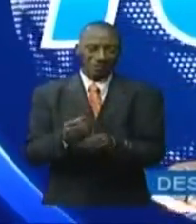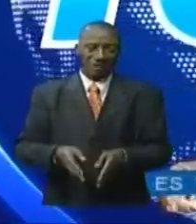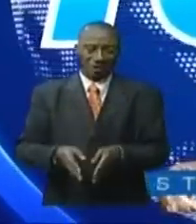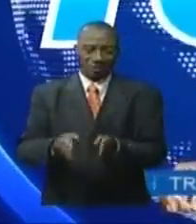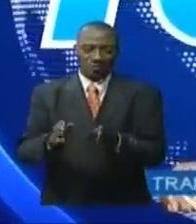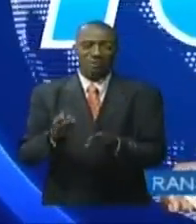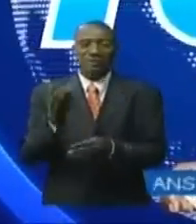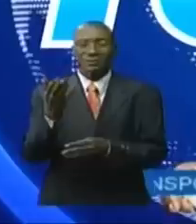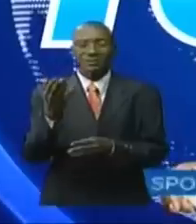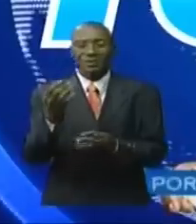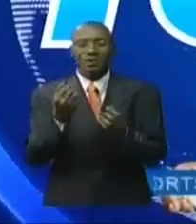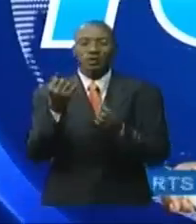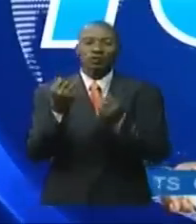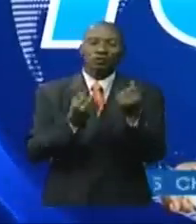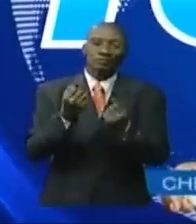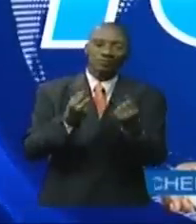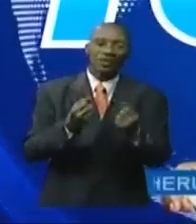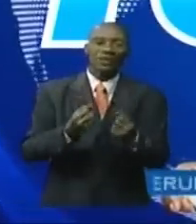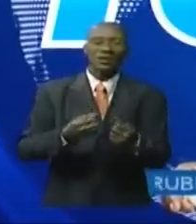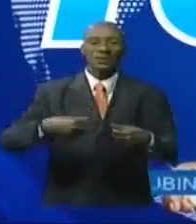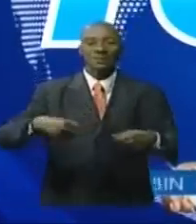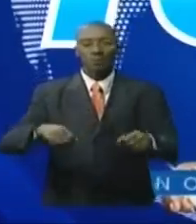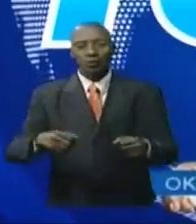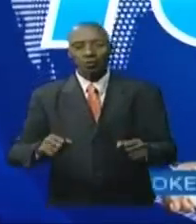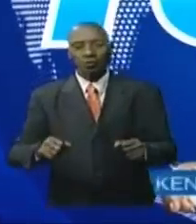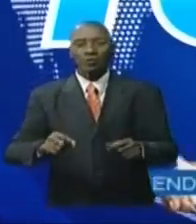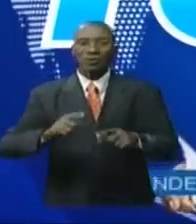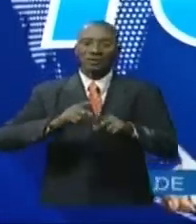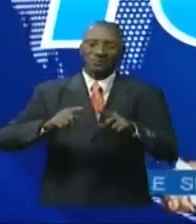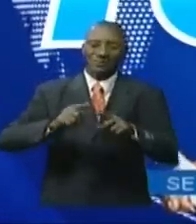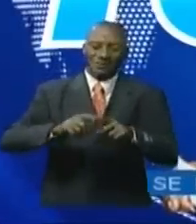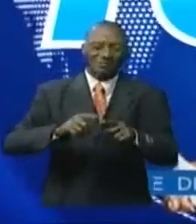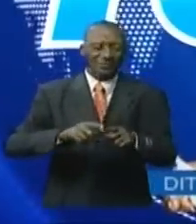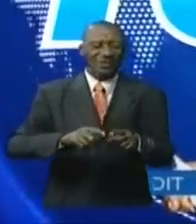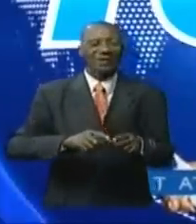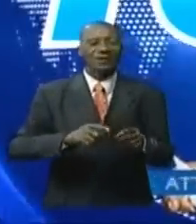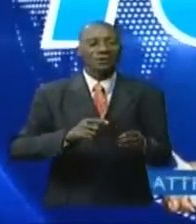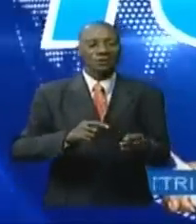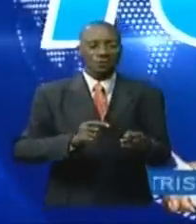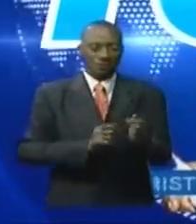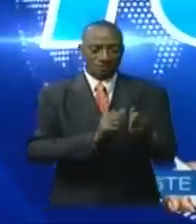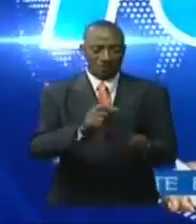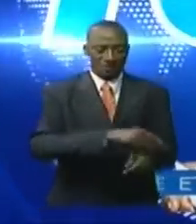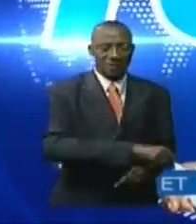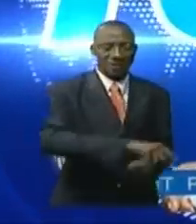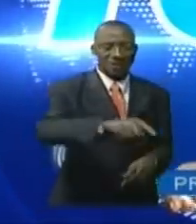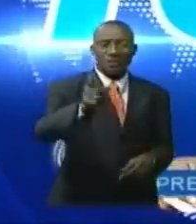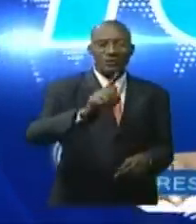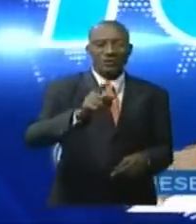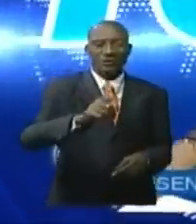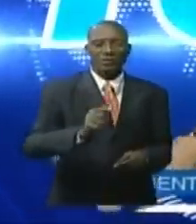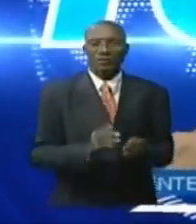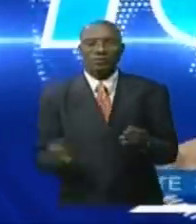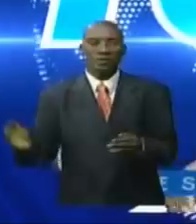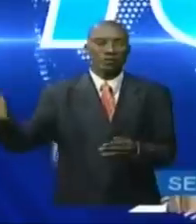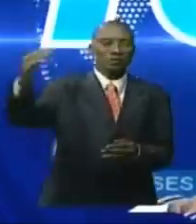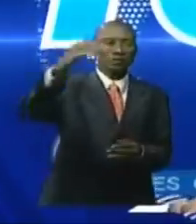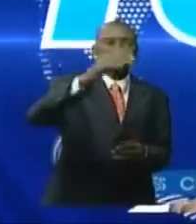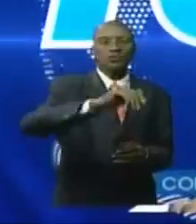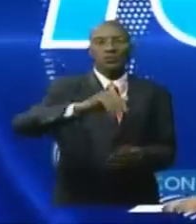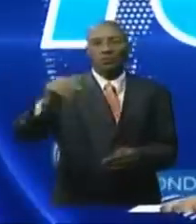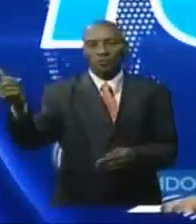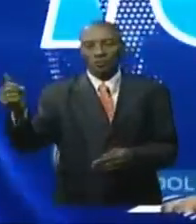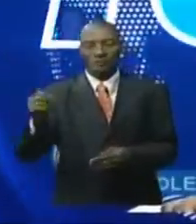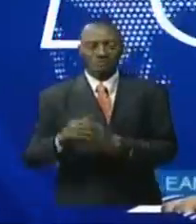et usagers à emprunter comme voie de déviation l'avenue de l'OUA. Voilà.